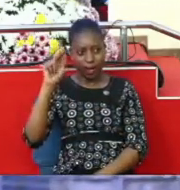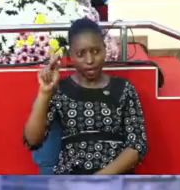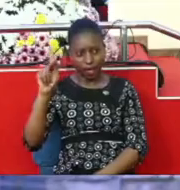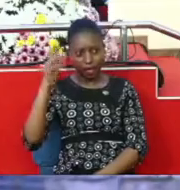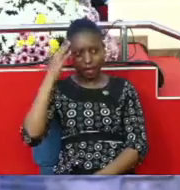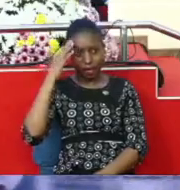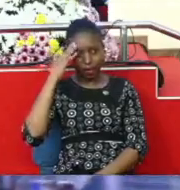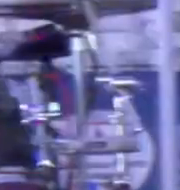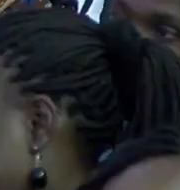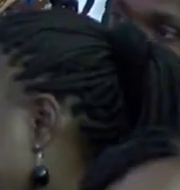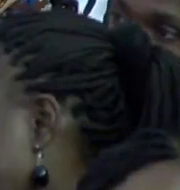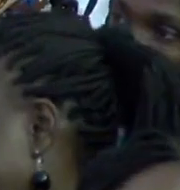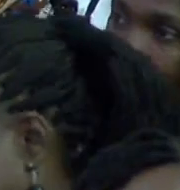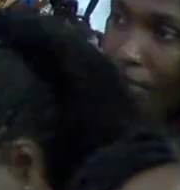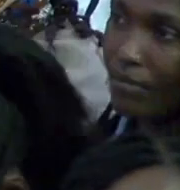Jijazie.